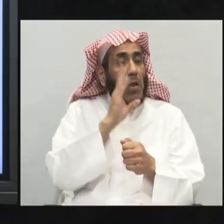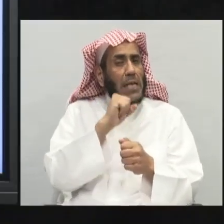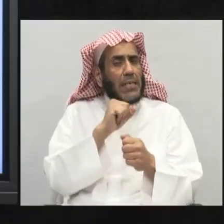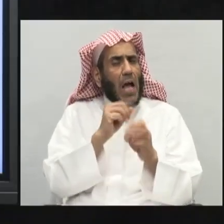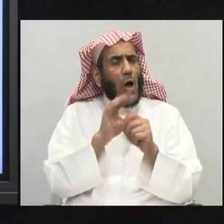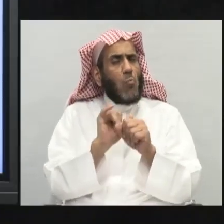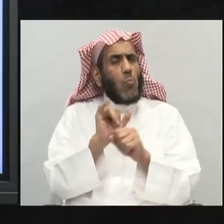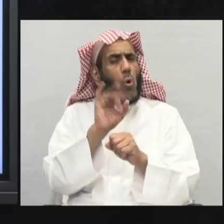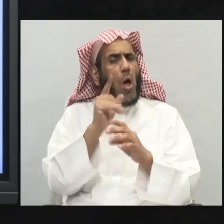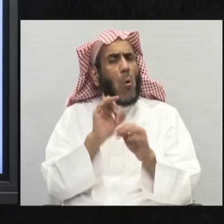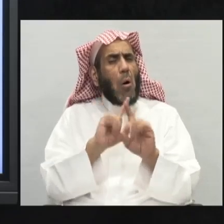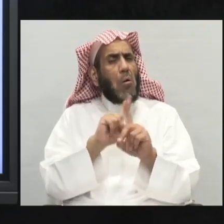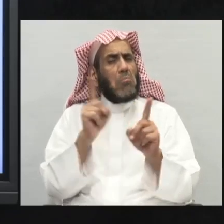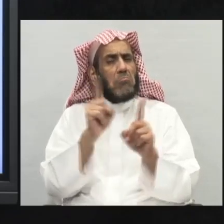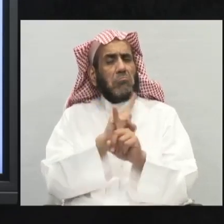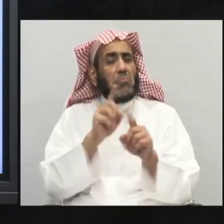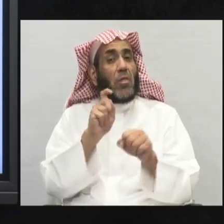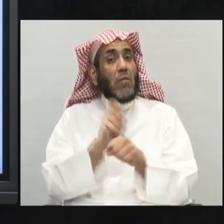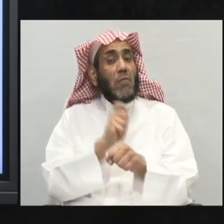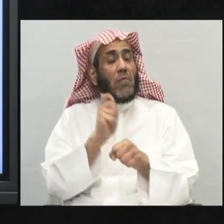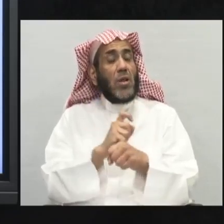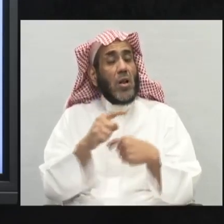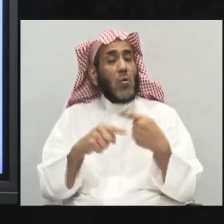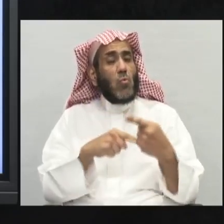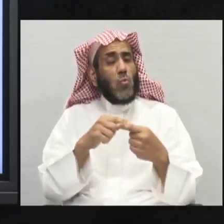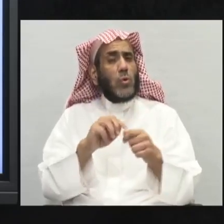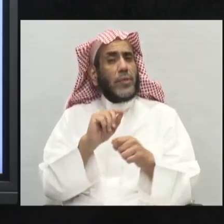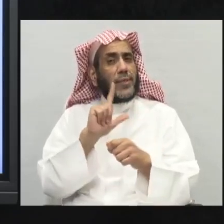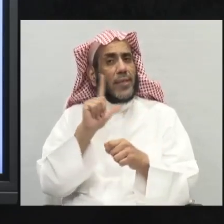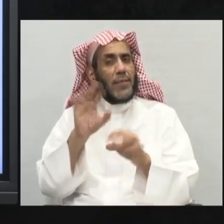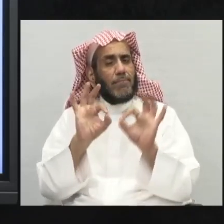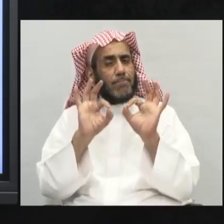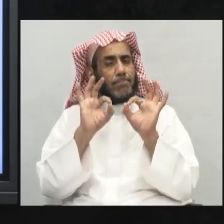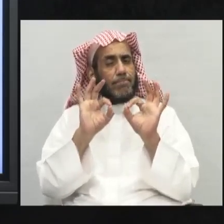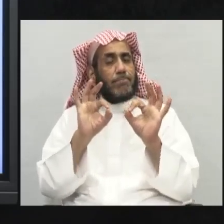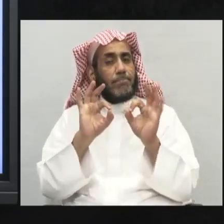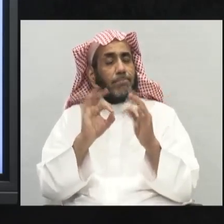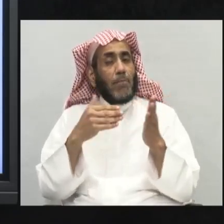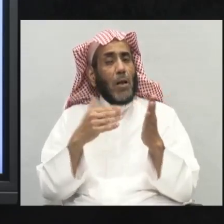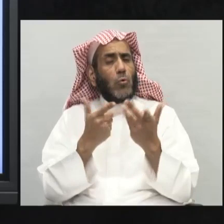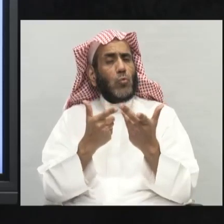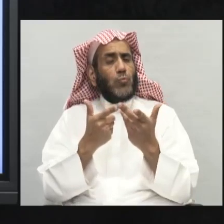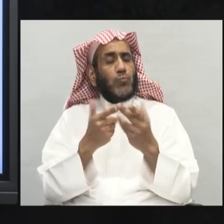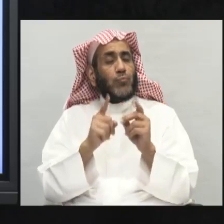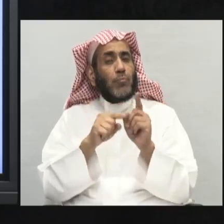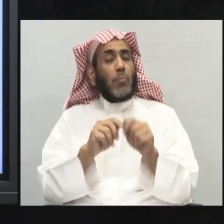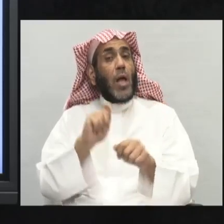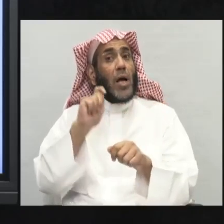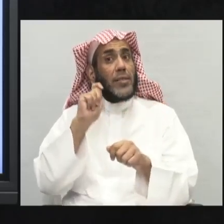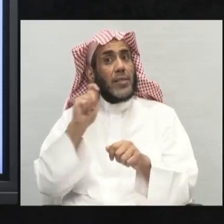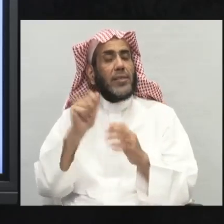معتل الاخر هنا هذا الفعل المضارع صحيح الاخر علاماته ستكون